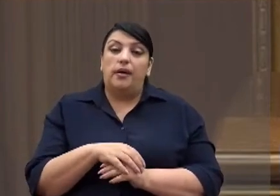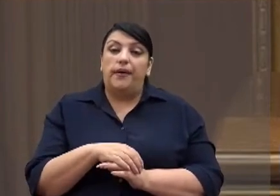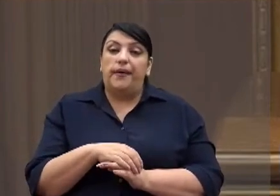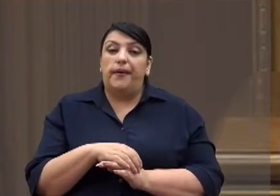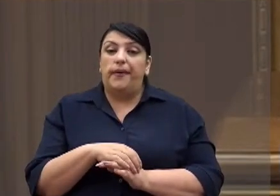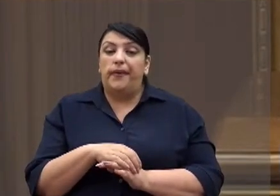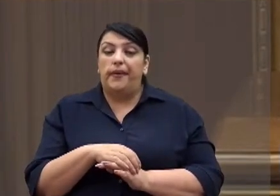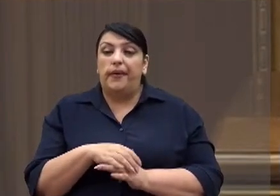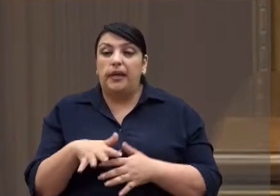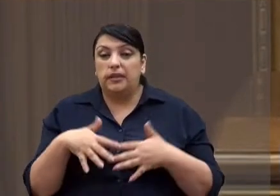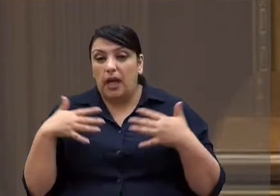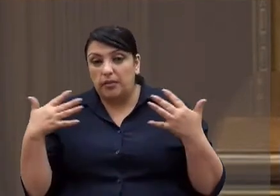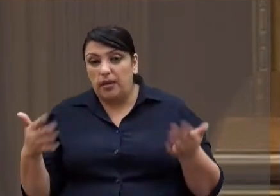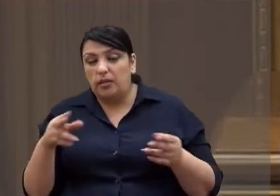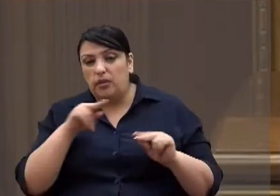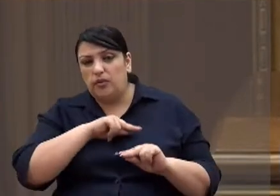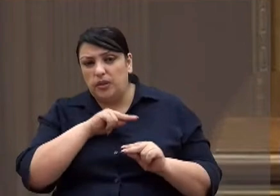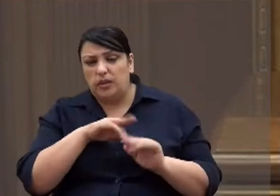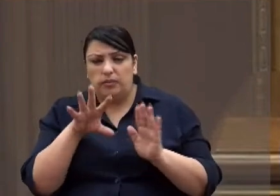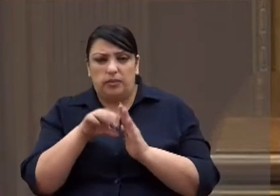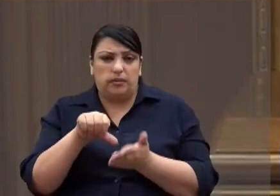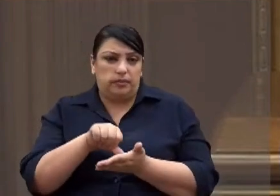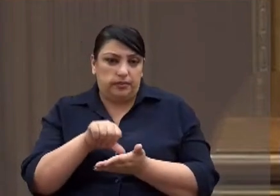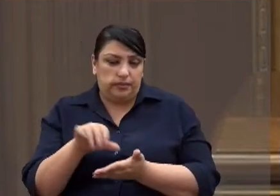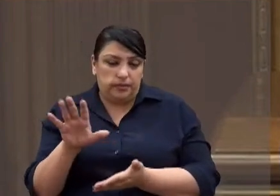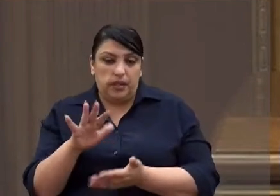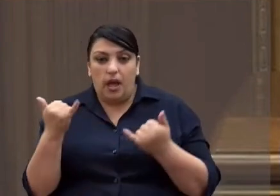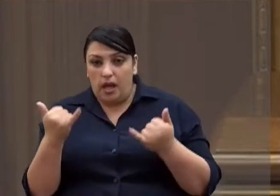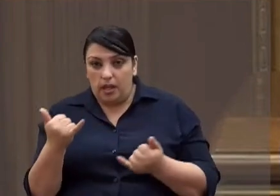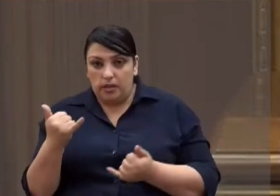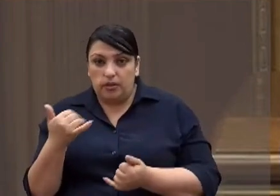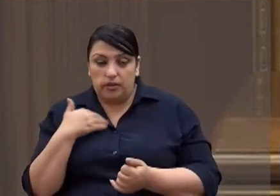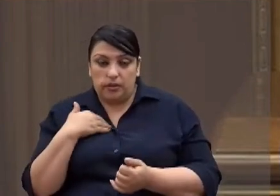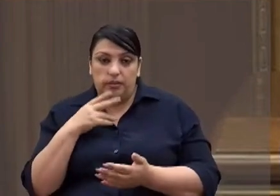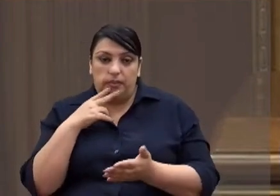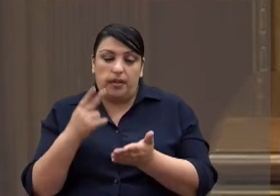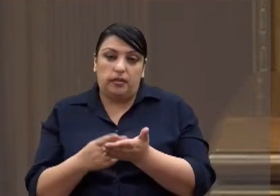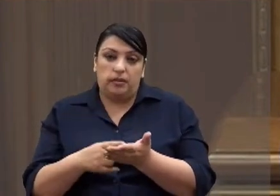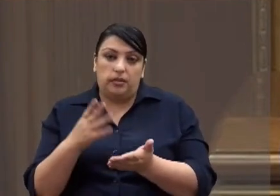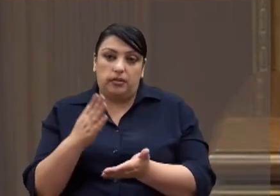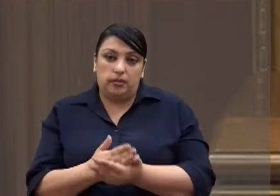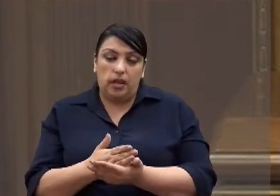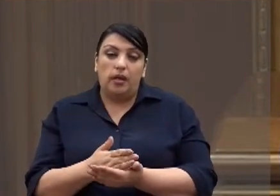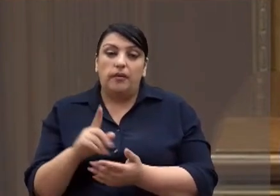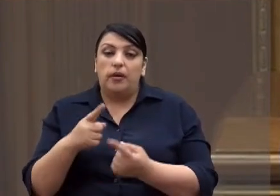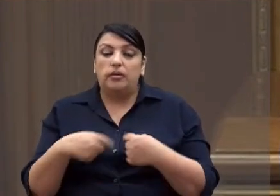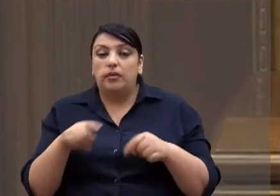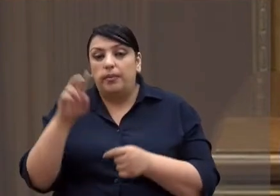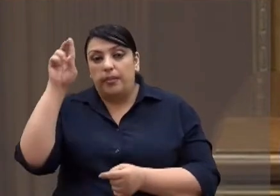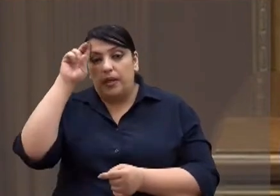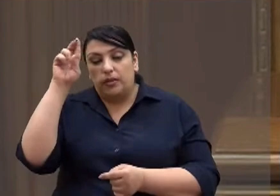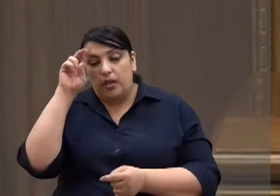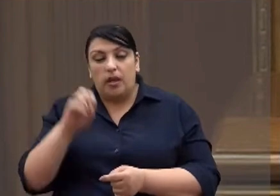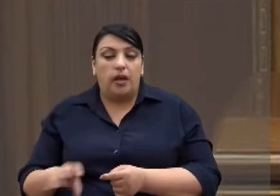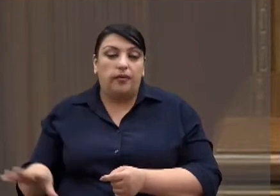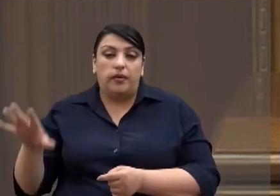հանդիսանում ընդլայնման գործիքակազմ, բայց այսօր փաստ է, որ այդ տարածաշրջանի երեք պետություն ունեն